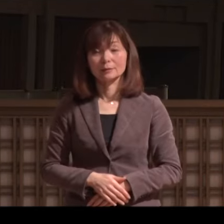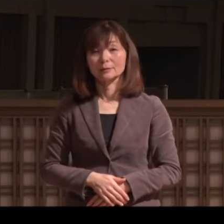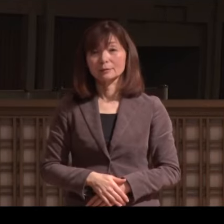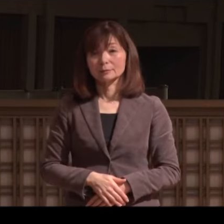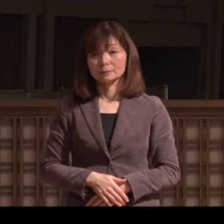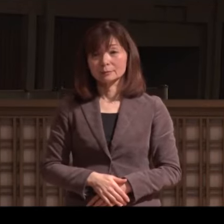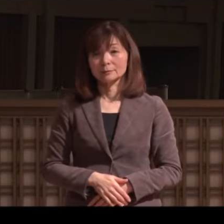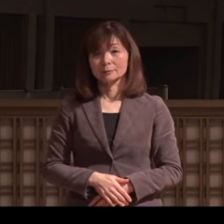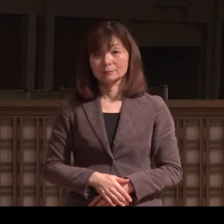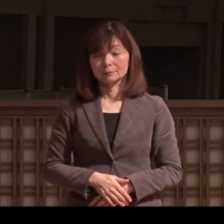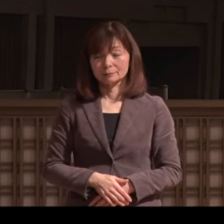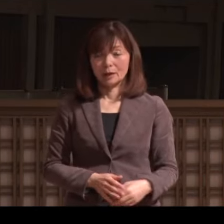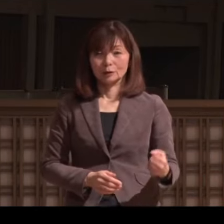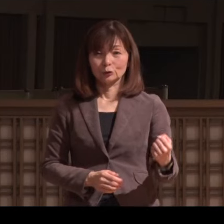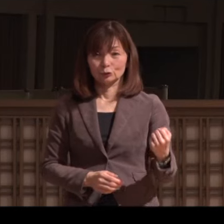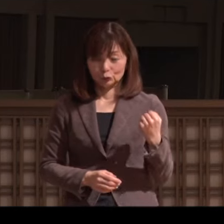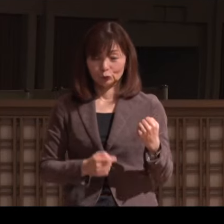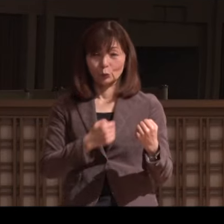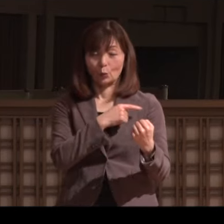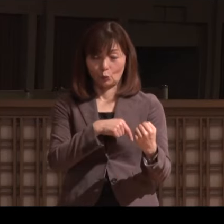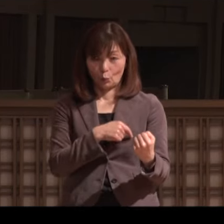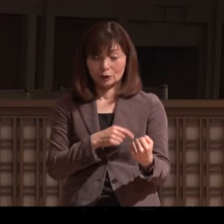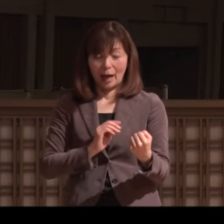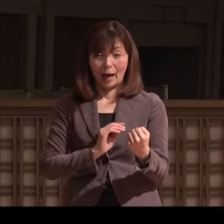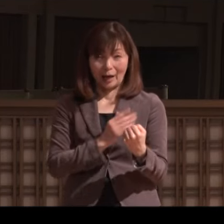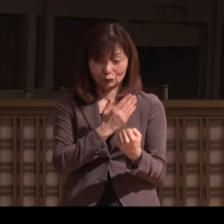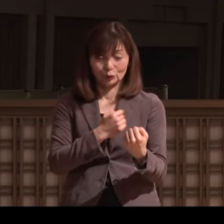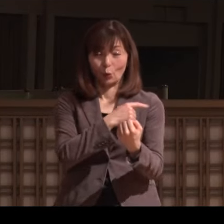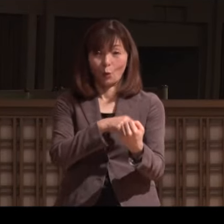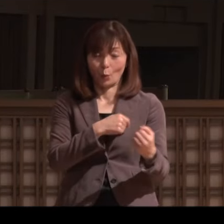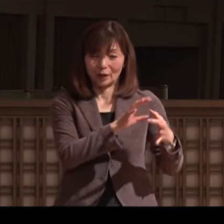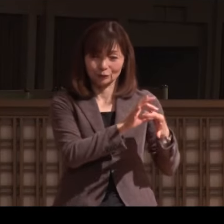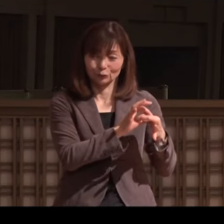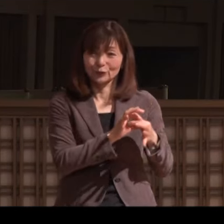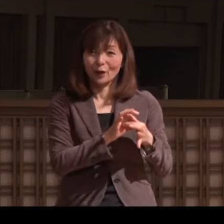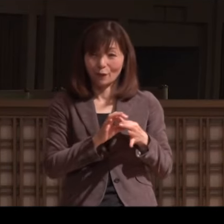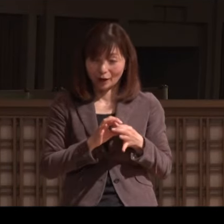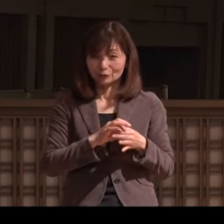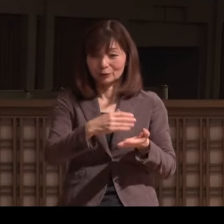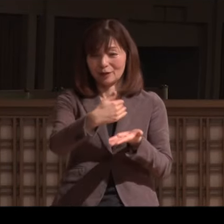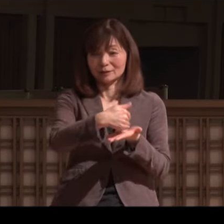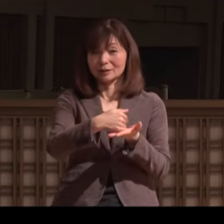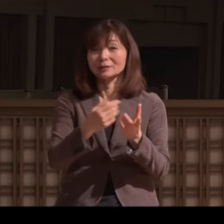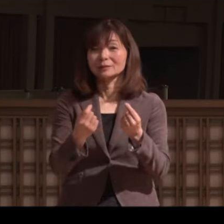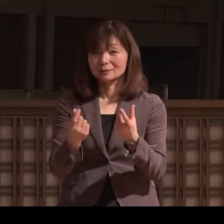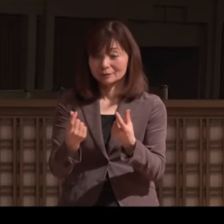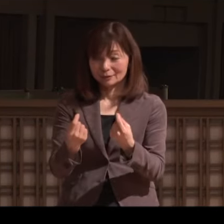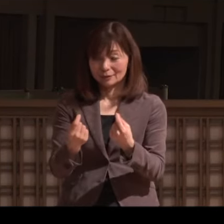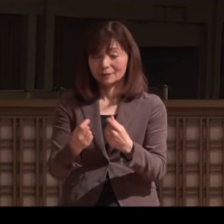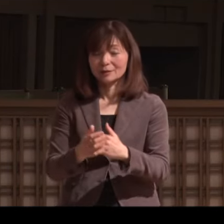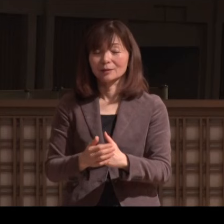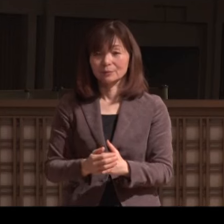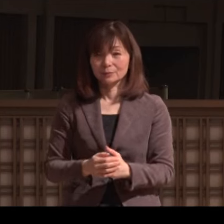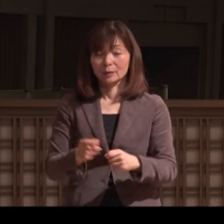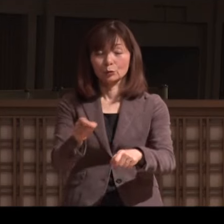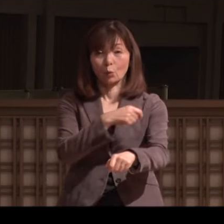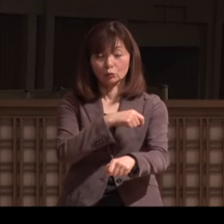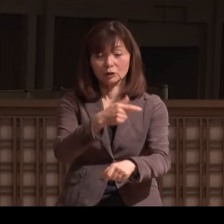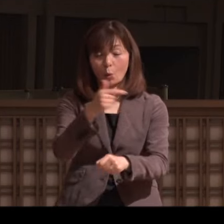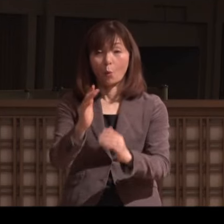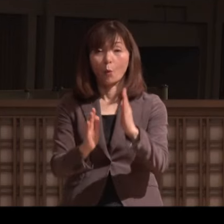た強い思い熱い思いがどんどんなんか伝わってくるようなそんなお話でしたがえ特にその大林